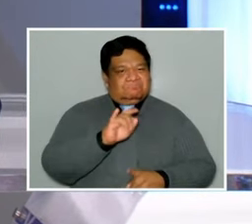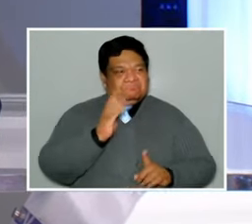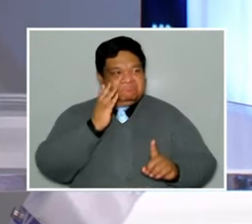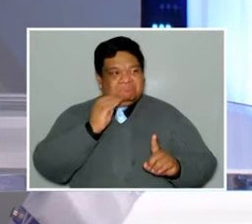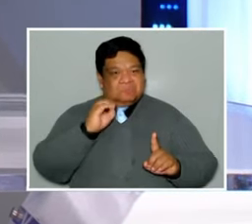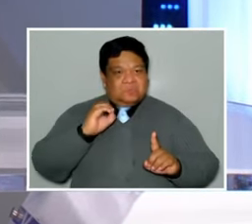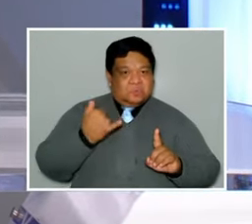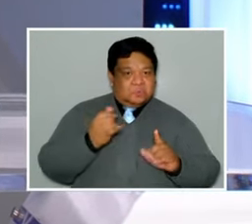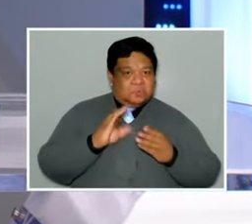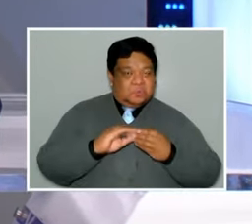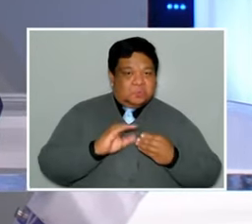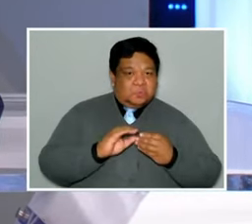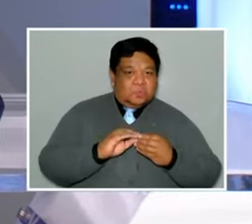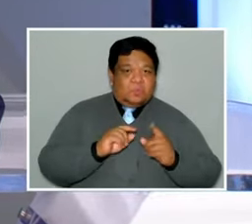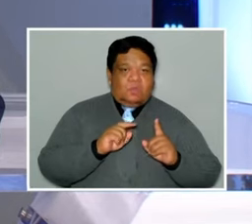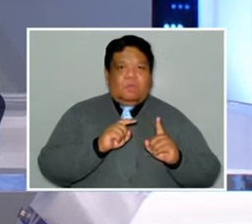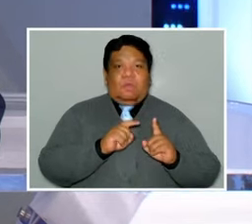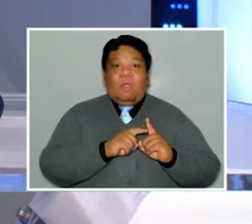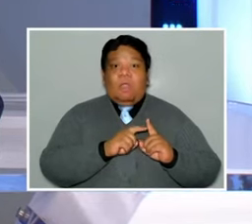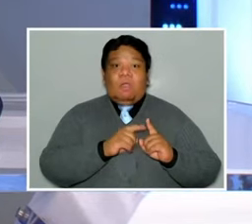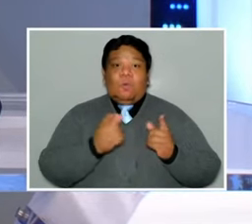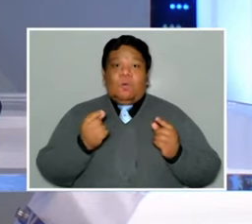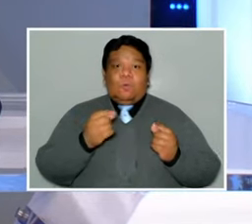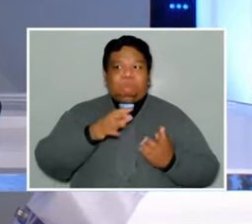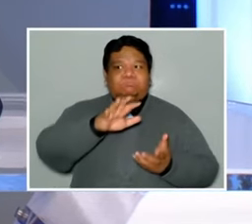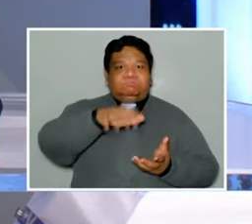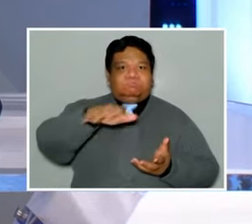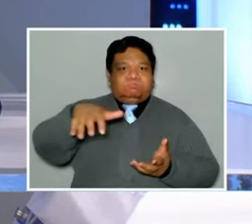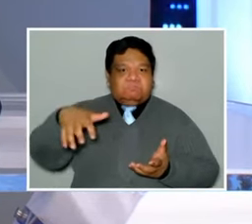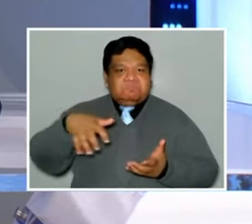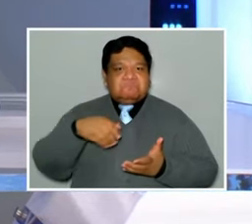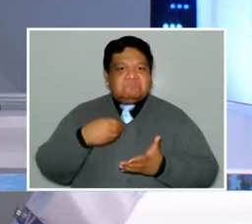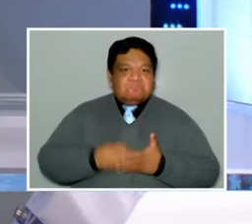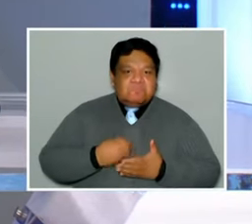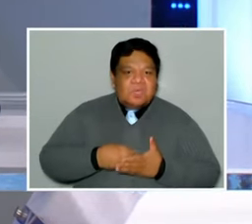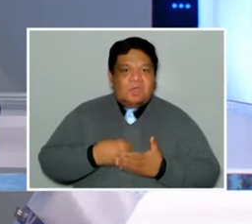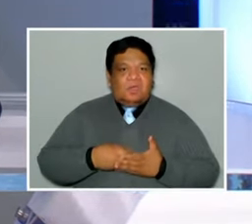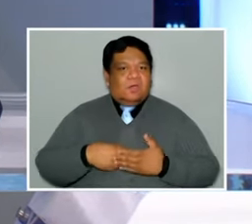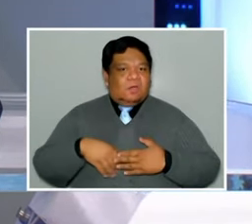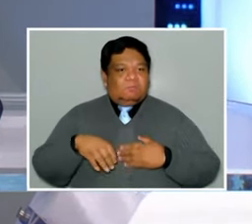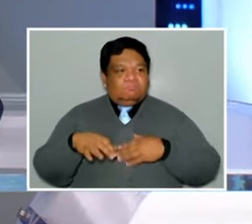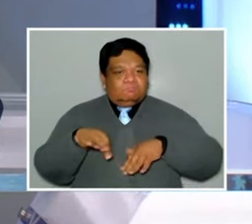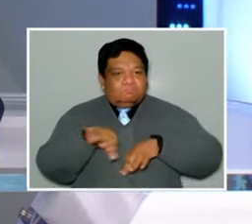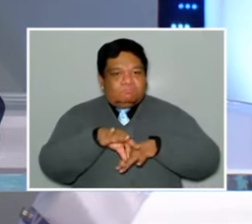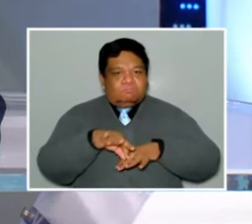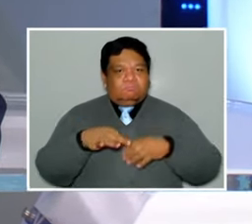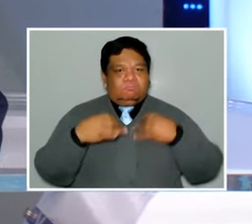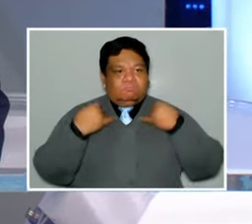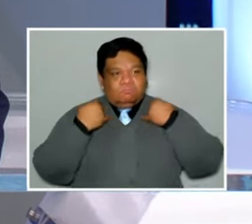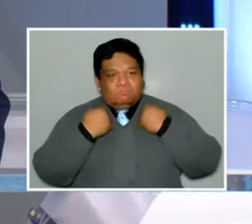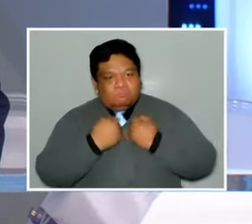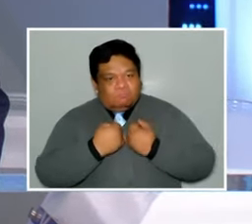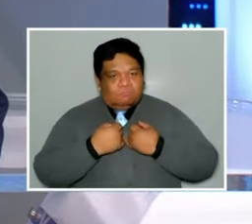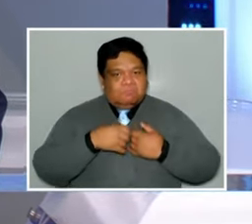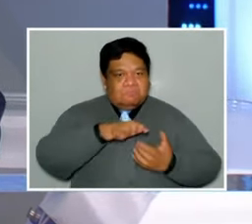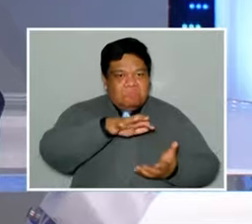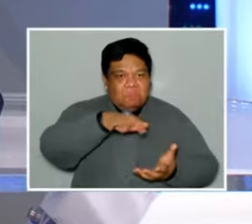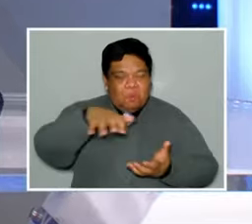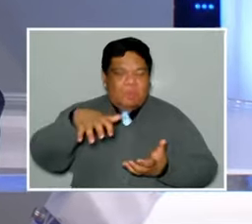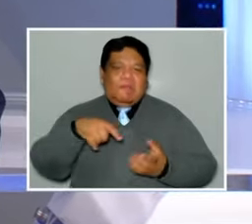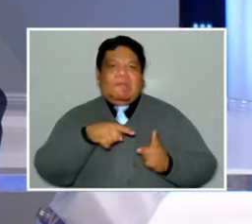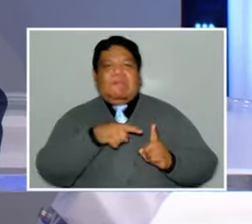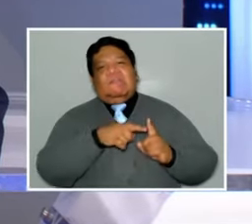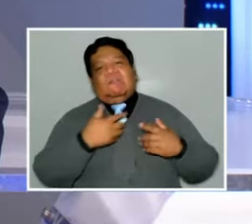halaga ng mga alahas at pera mula sa mga nakumbinsing kliyente. Nagpapatrol,